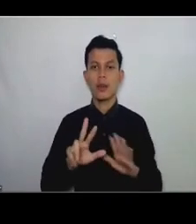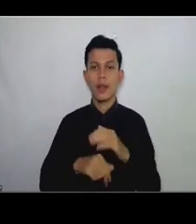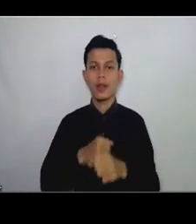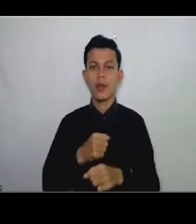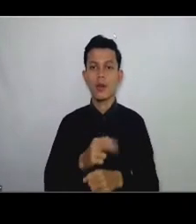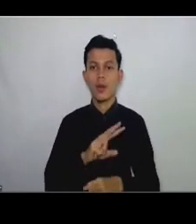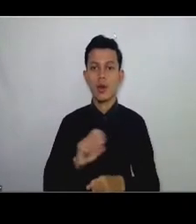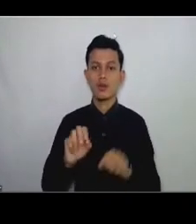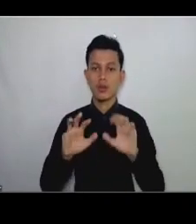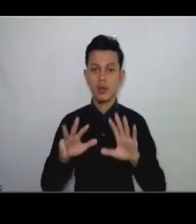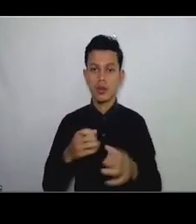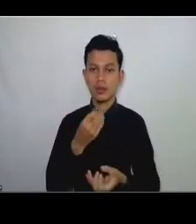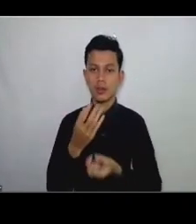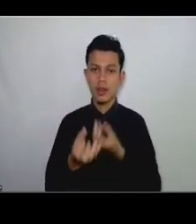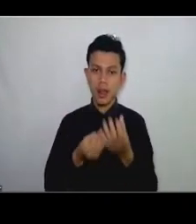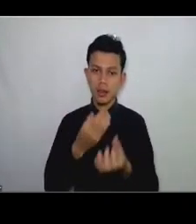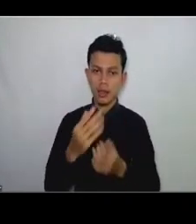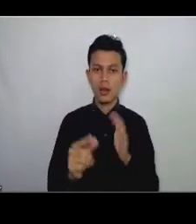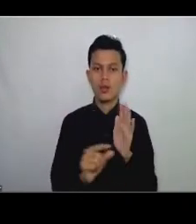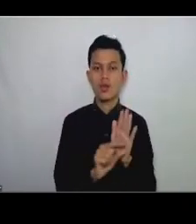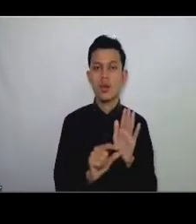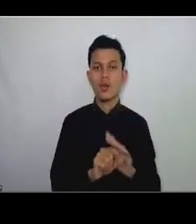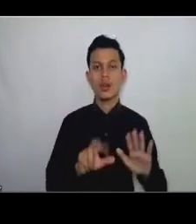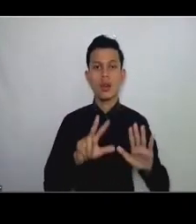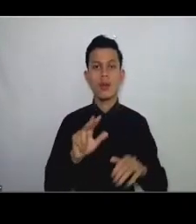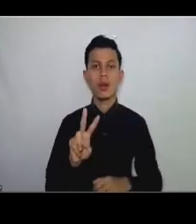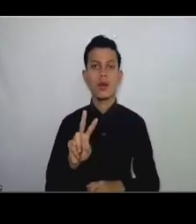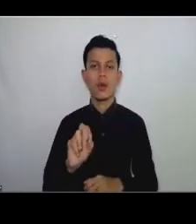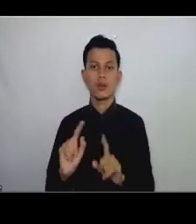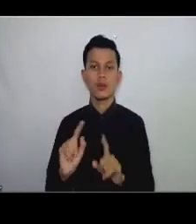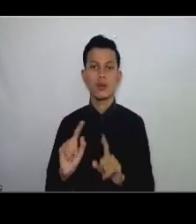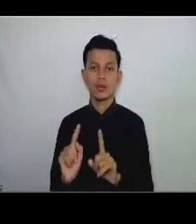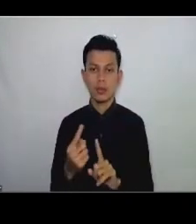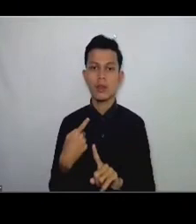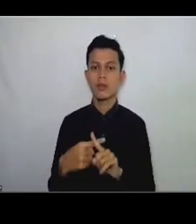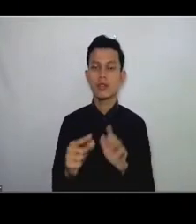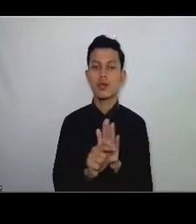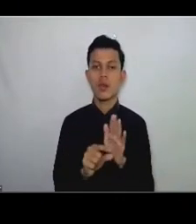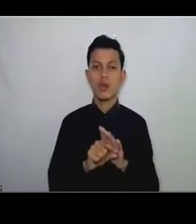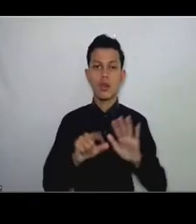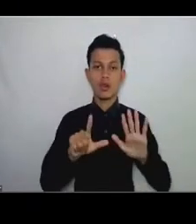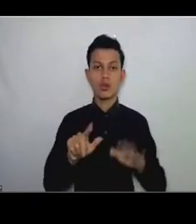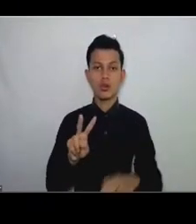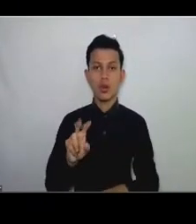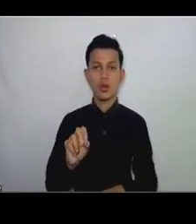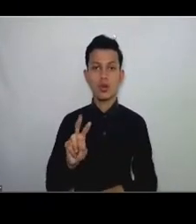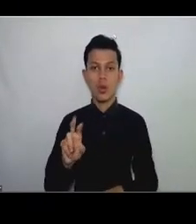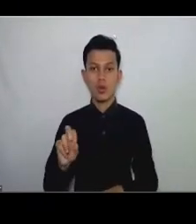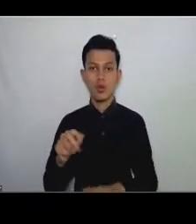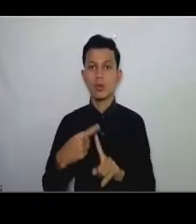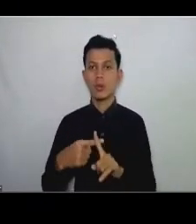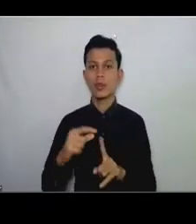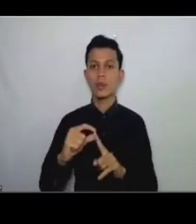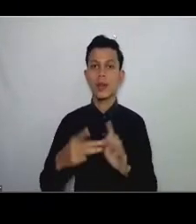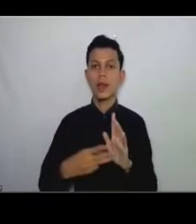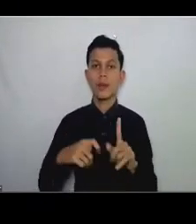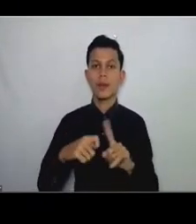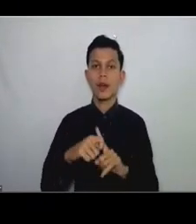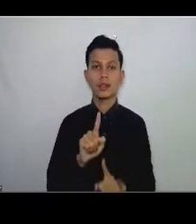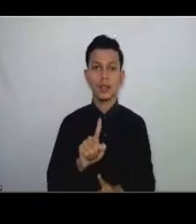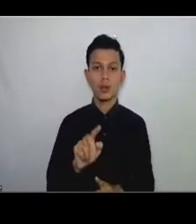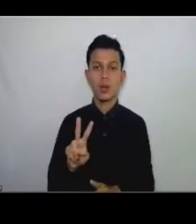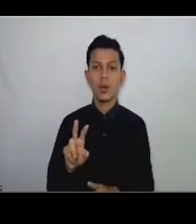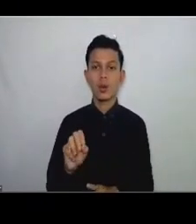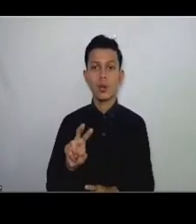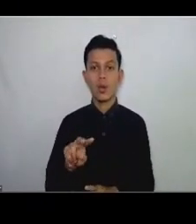diuraikan pada undang-undang 8 2011 dan undang-undang 7 2020 serta PMK Nomor 1 Tahun 2003